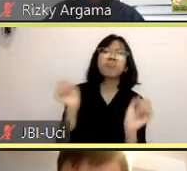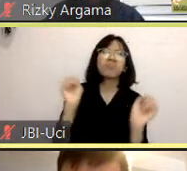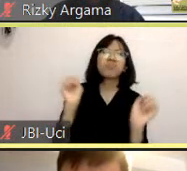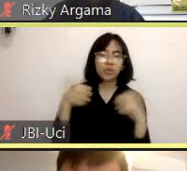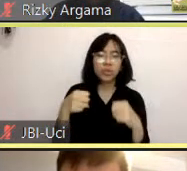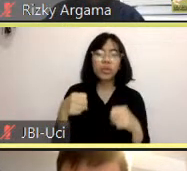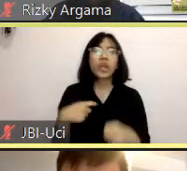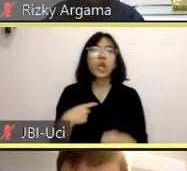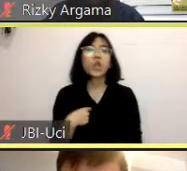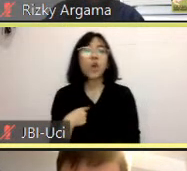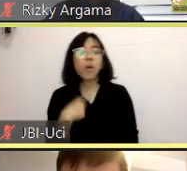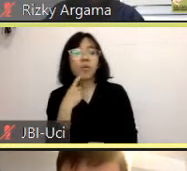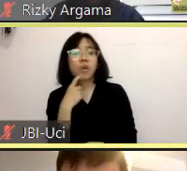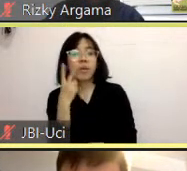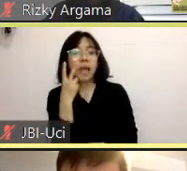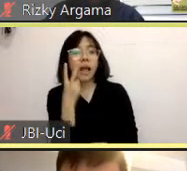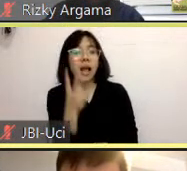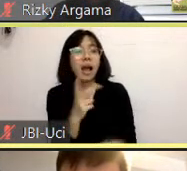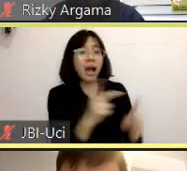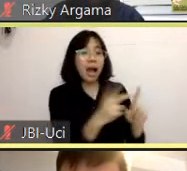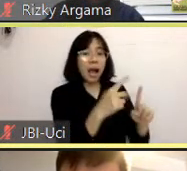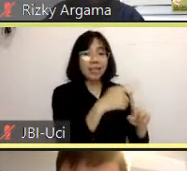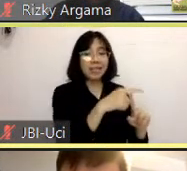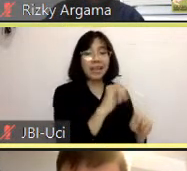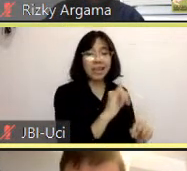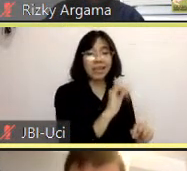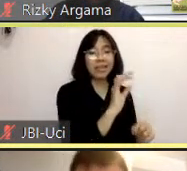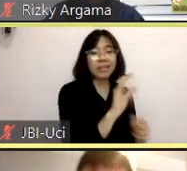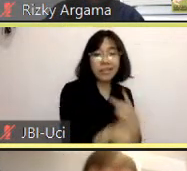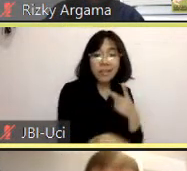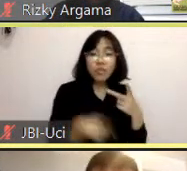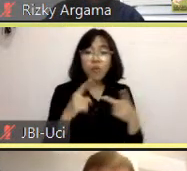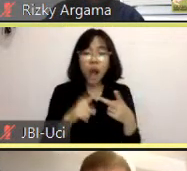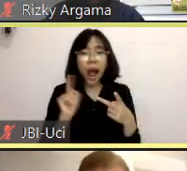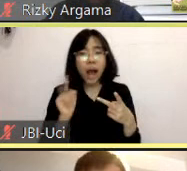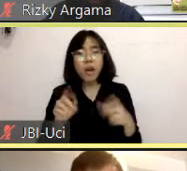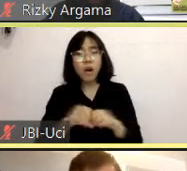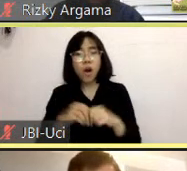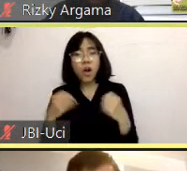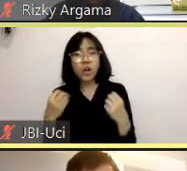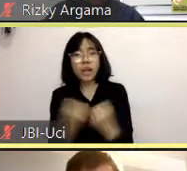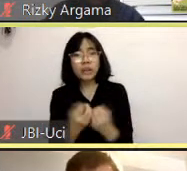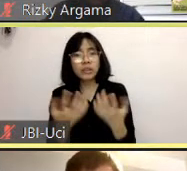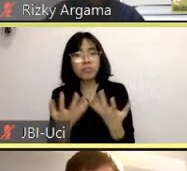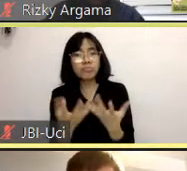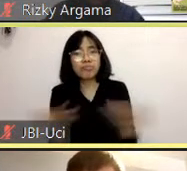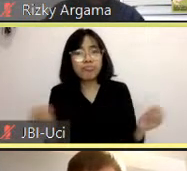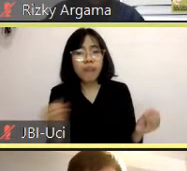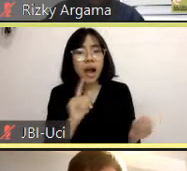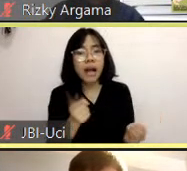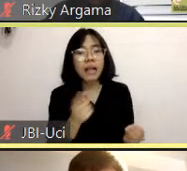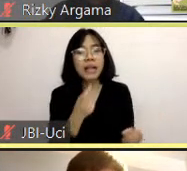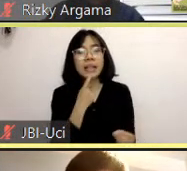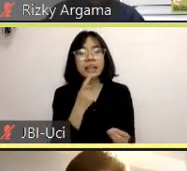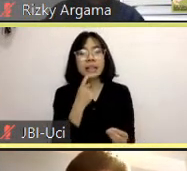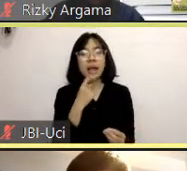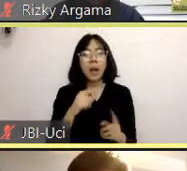sebut bahwa ada satu lagi loh yang juga sebenarnya dibubarkan, dampak dari Perpu 2017, yaitu perkumpulan Iluni